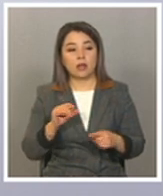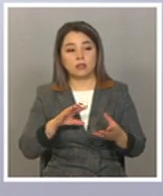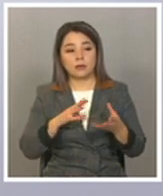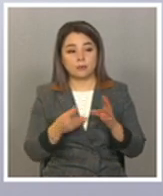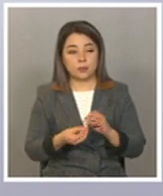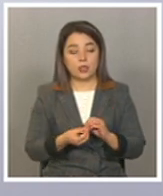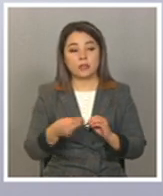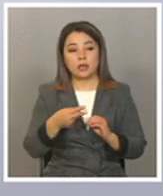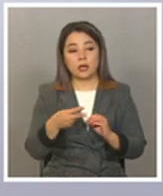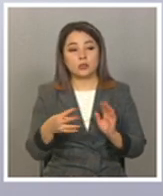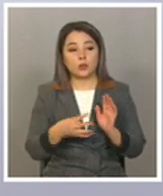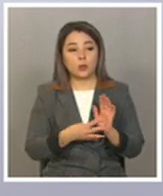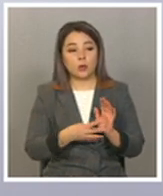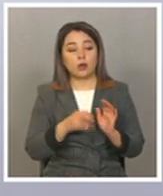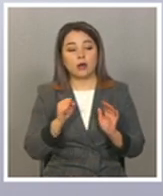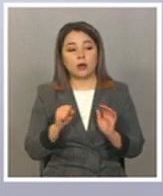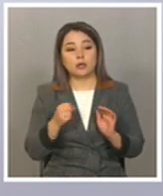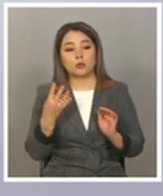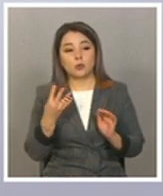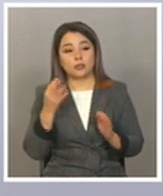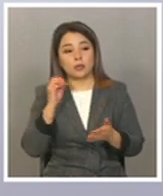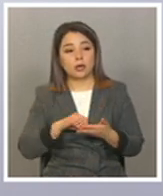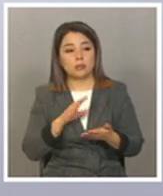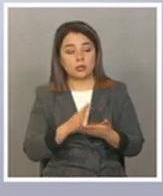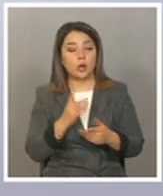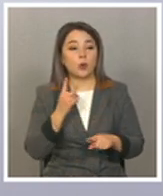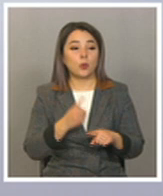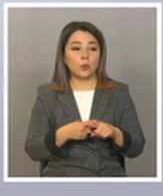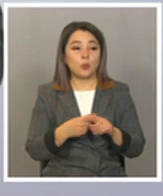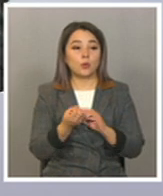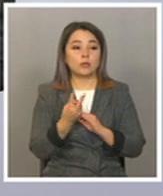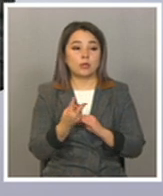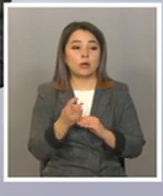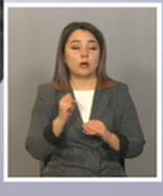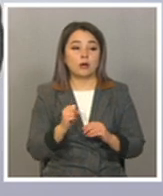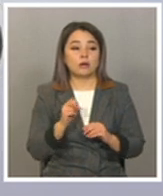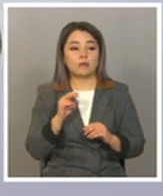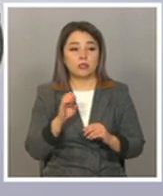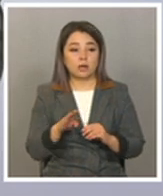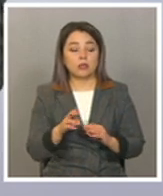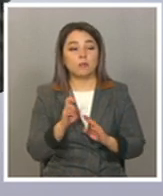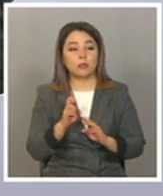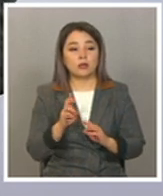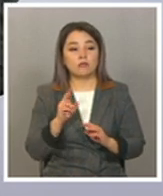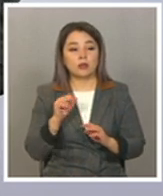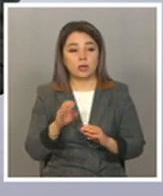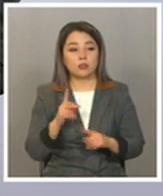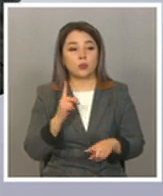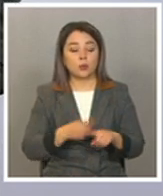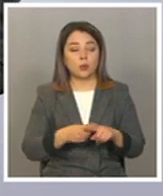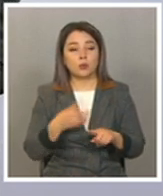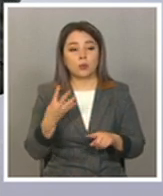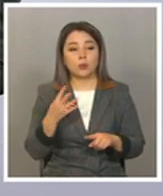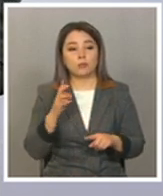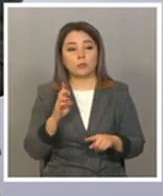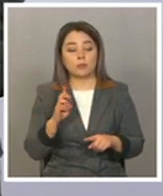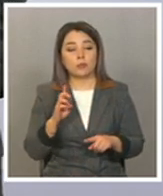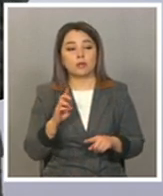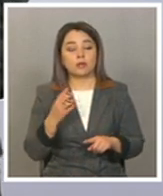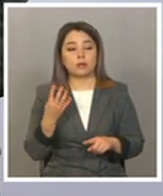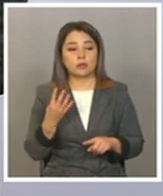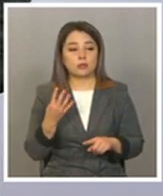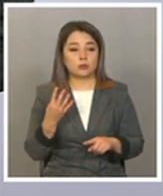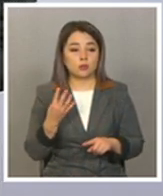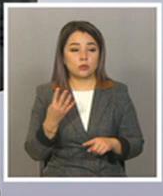тең, 9a-ның 4-ші дәрежесі қосу, 12a квадрат b квадрат қосу 4 көбейтілген